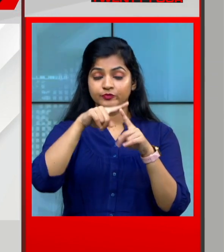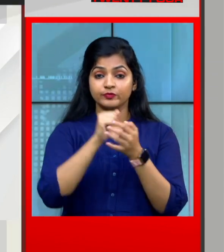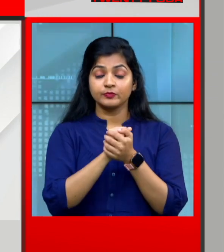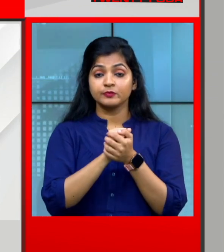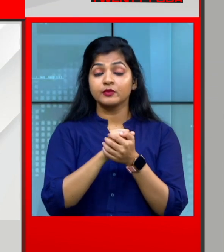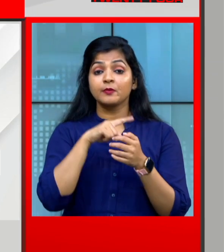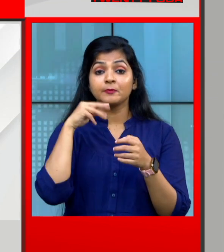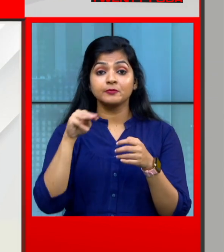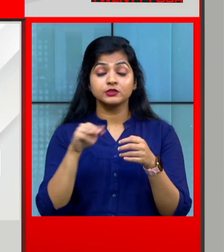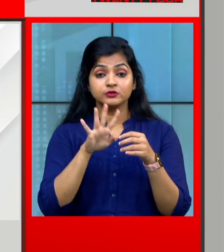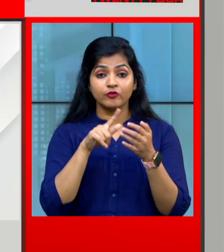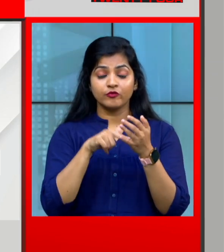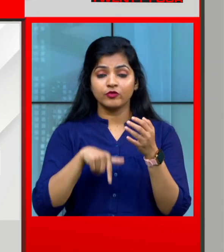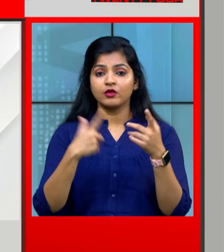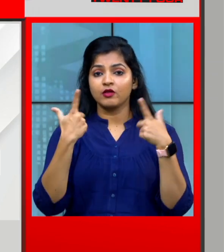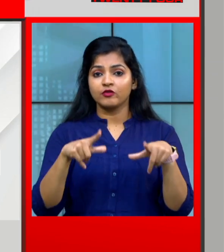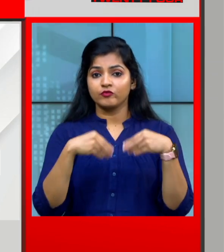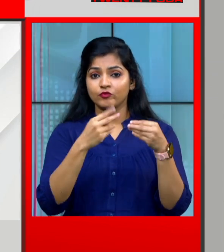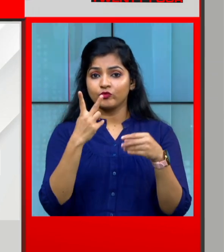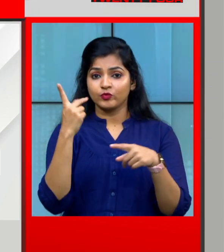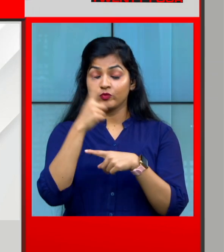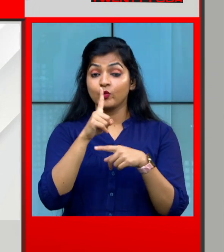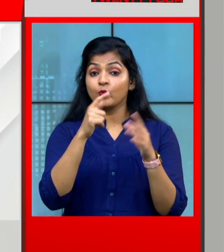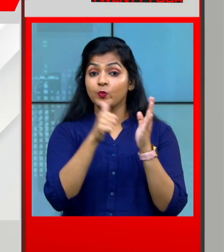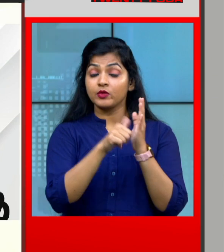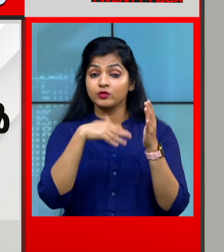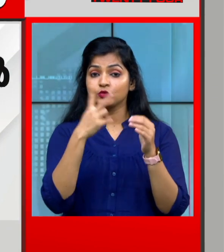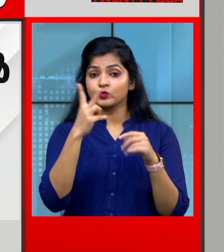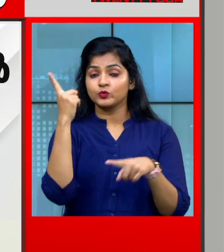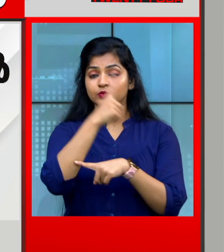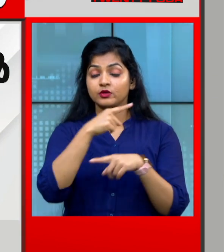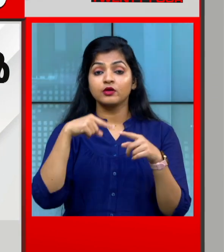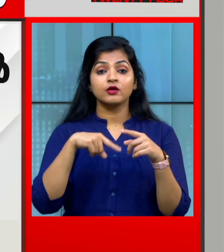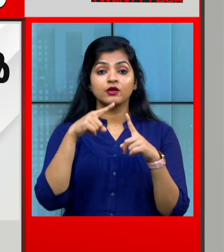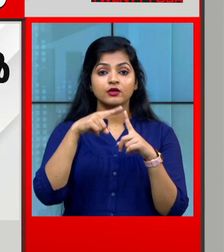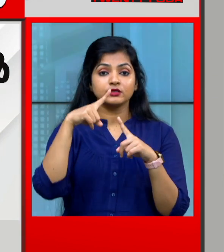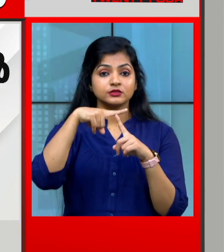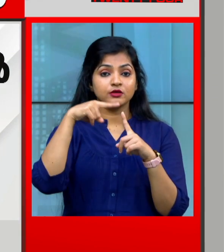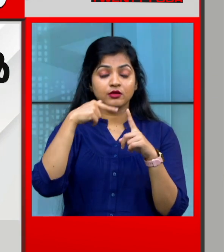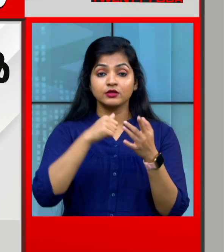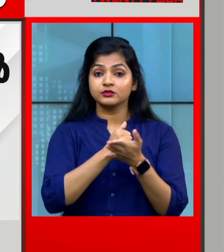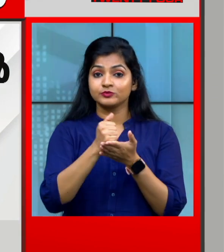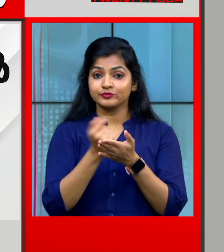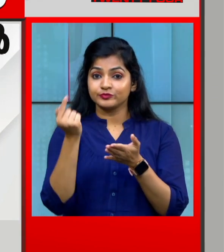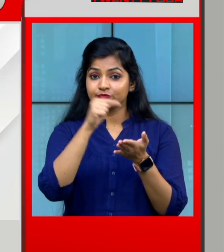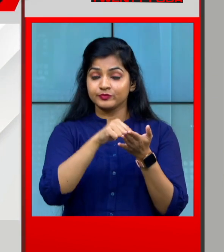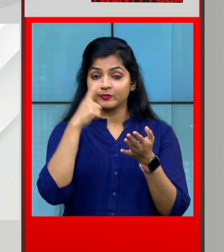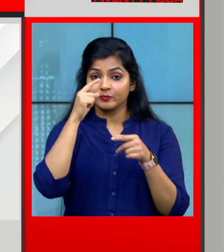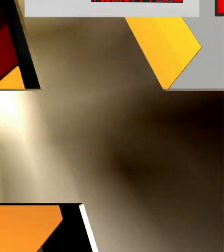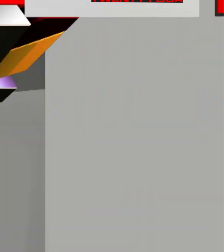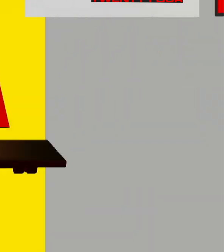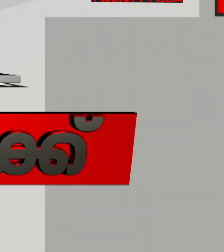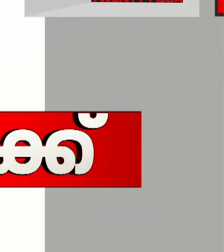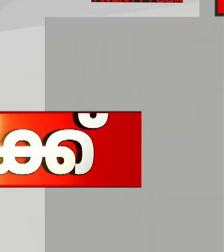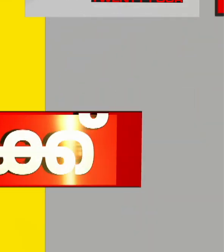തീരുമാനം കൂടി ITIകളിൽ കൊണ്ടുവരികയാണ്. 1 മാസം 2 ദിവസമാണ് ITIകളുടെ ട്രെയിനുകൾക്ക് ആർത്തവാവധി പ്രഖ്യാപിച്ചിരിക്കുന്നത്. അങ്ങനെ